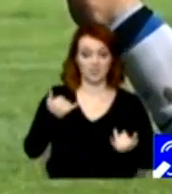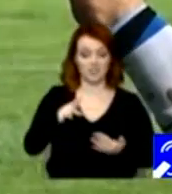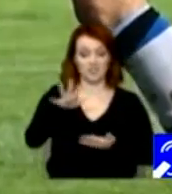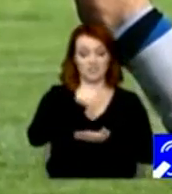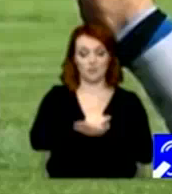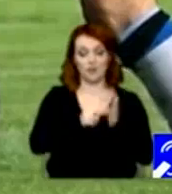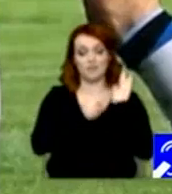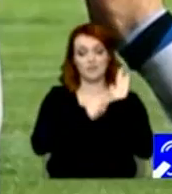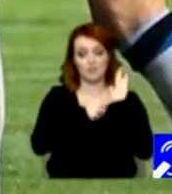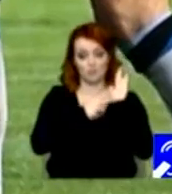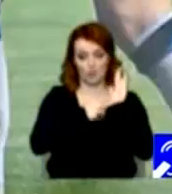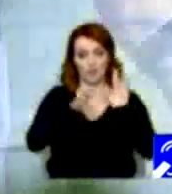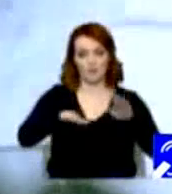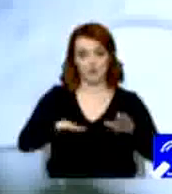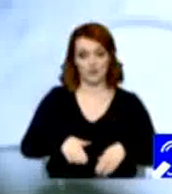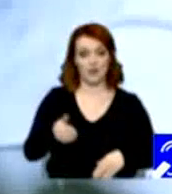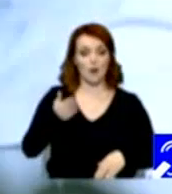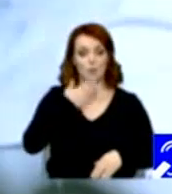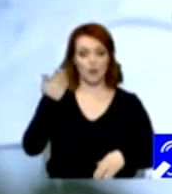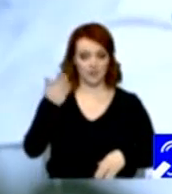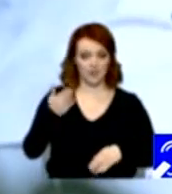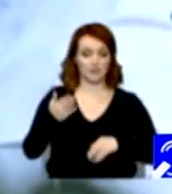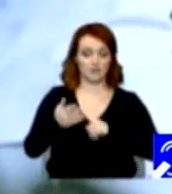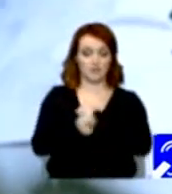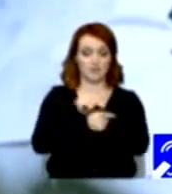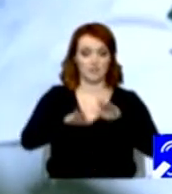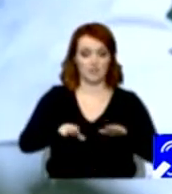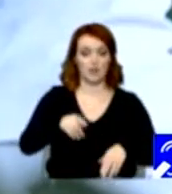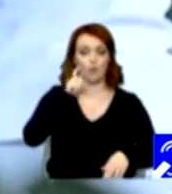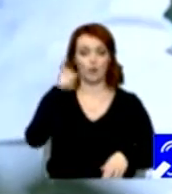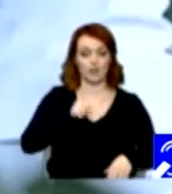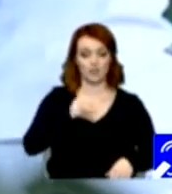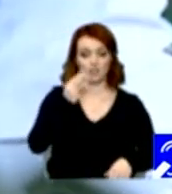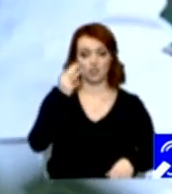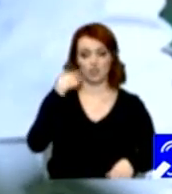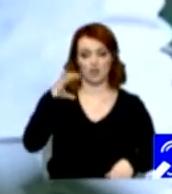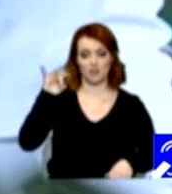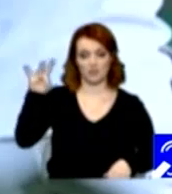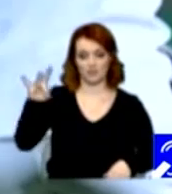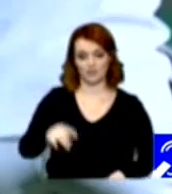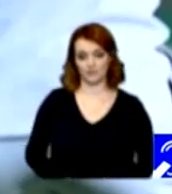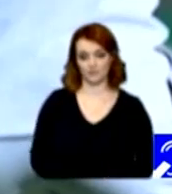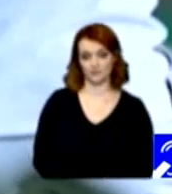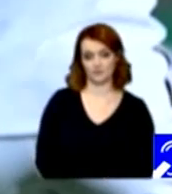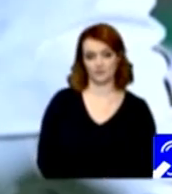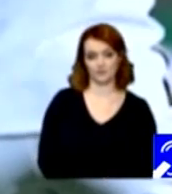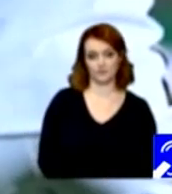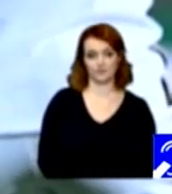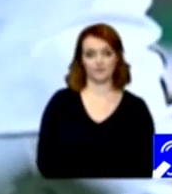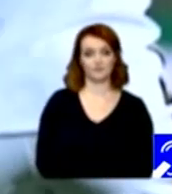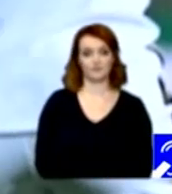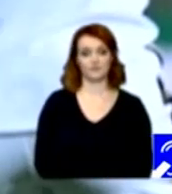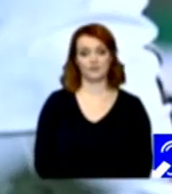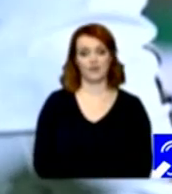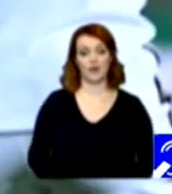cu un șase puncte pe ultima poziție se află și actor care rămâne cu un punct după remiza de acasă cu intern a doua etapă